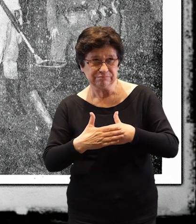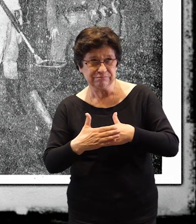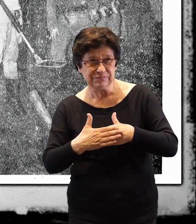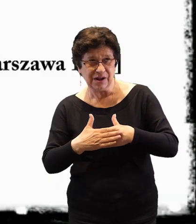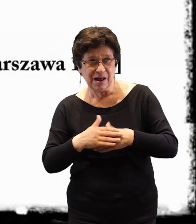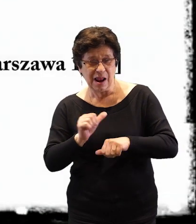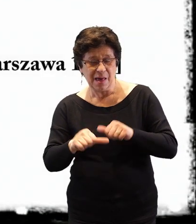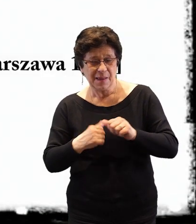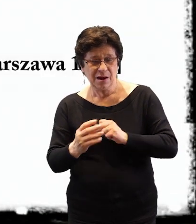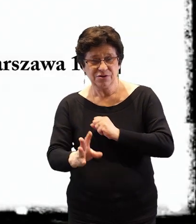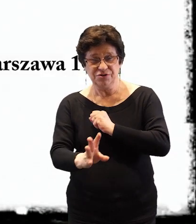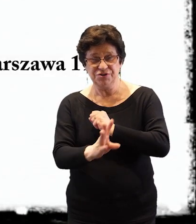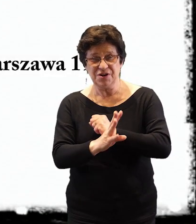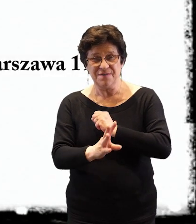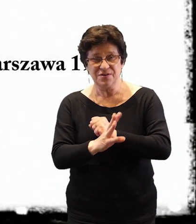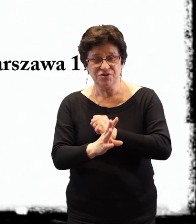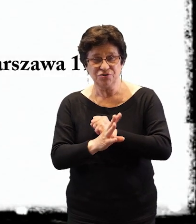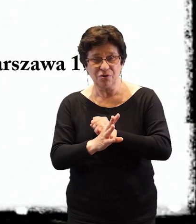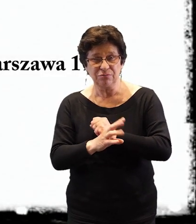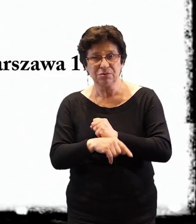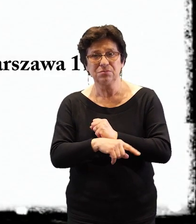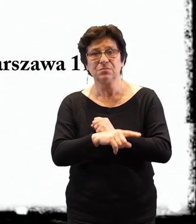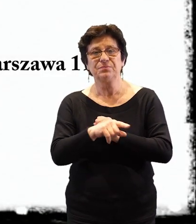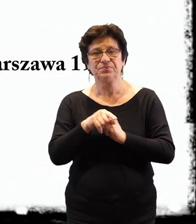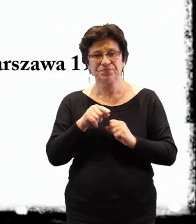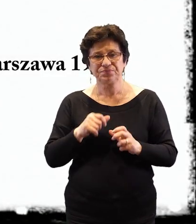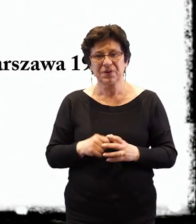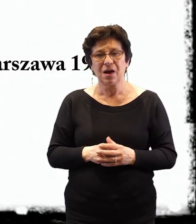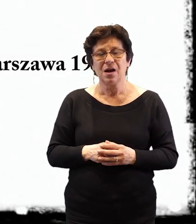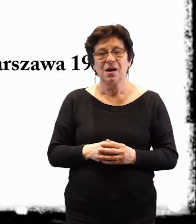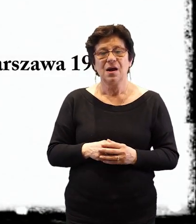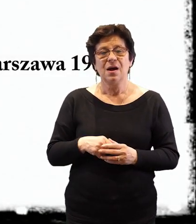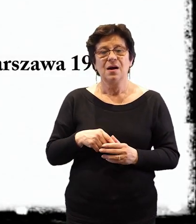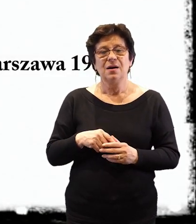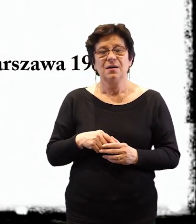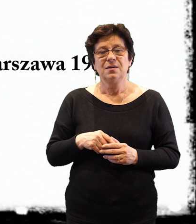się stało bardzo popularne. No i właśnie